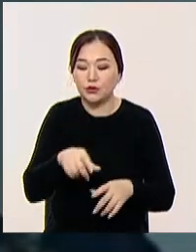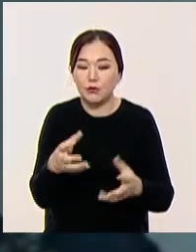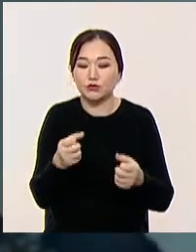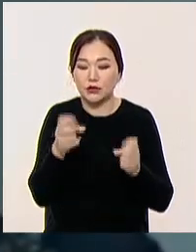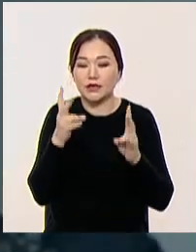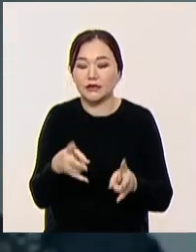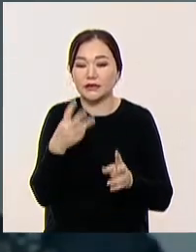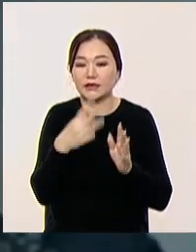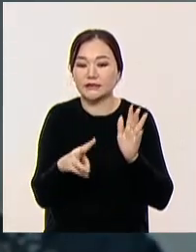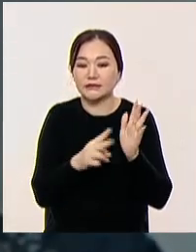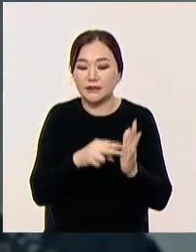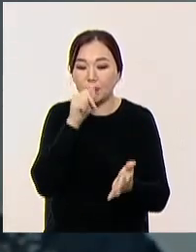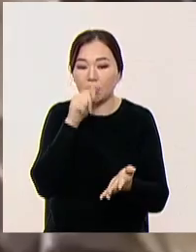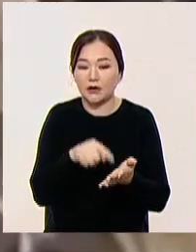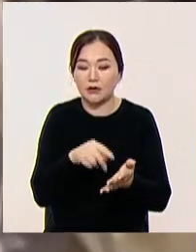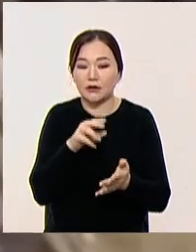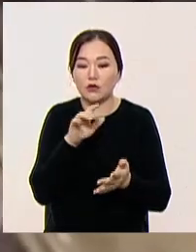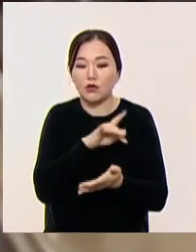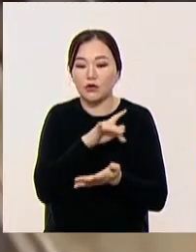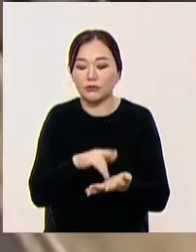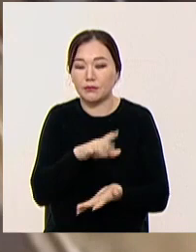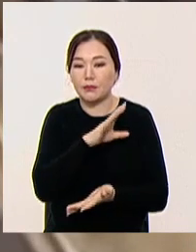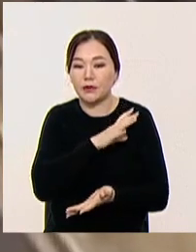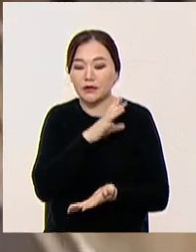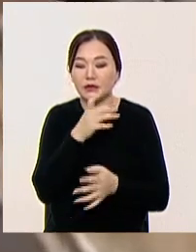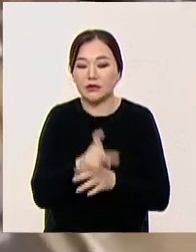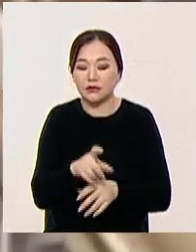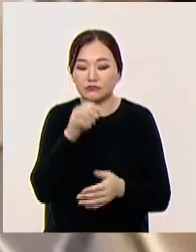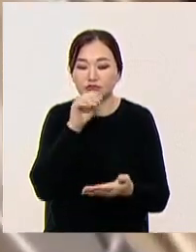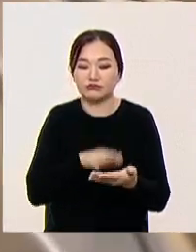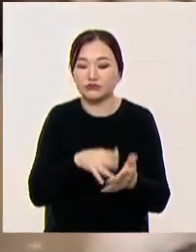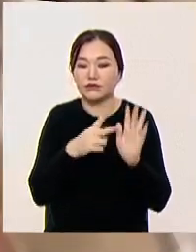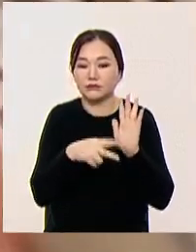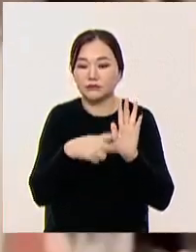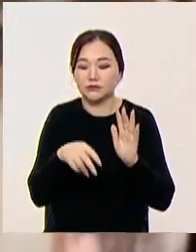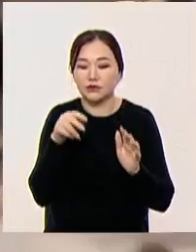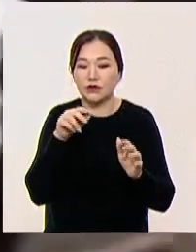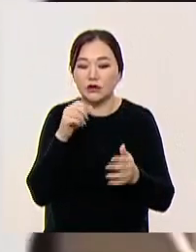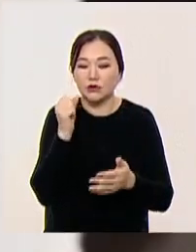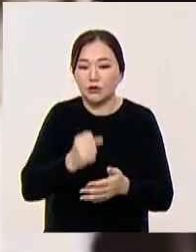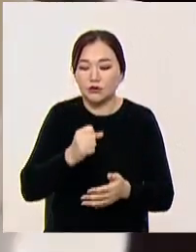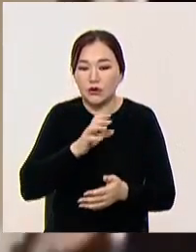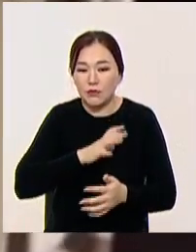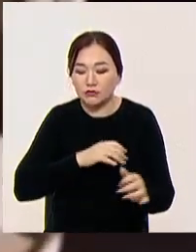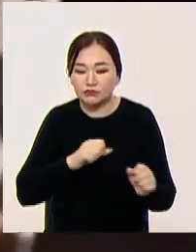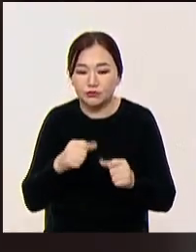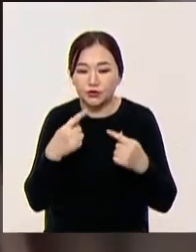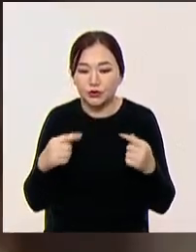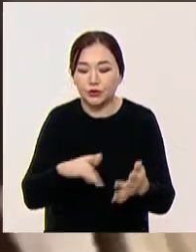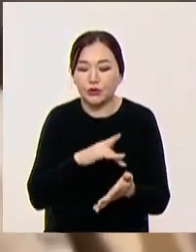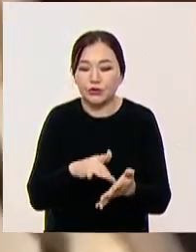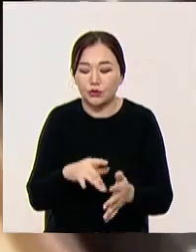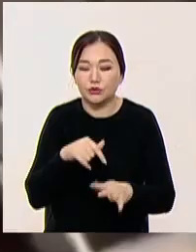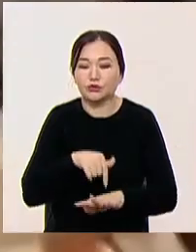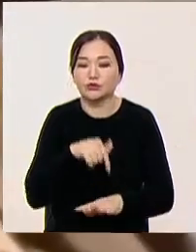ранения, 37 находились в провинции. Сейсмографы зафиксировали около 70 подземных толчков. Ощущались они в других городах,